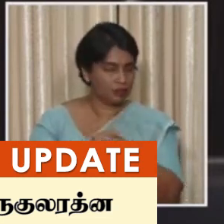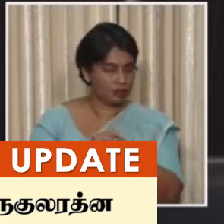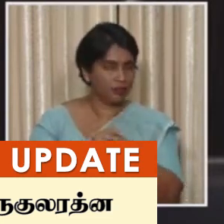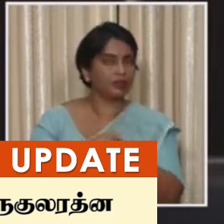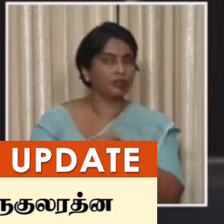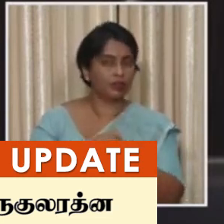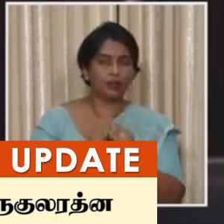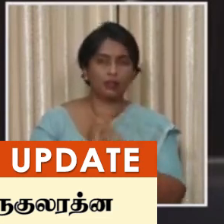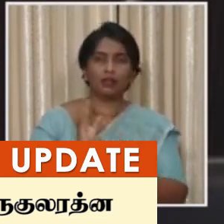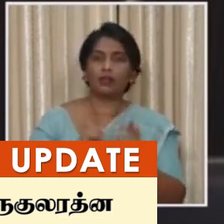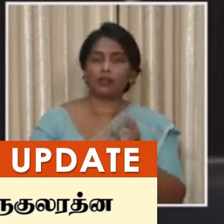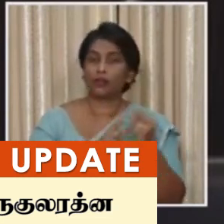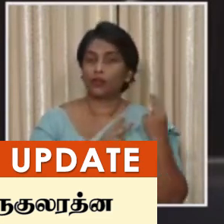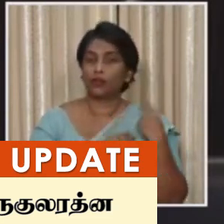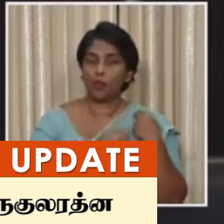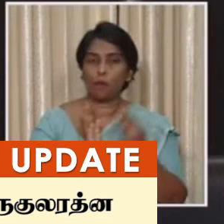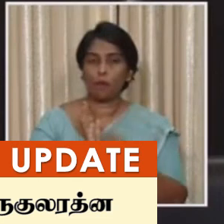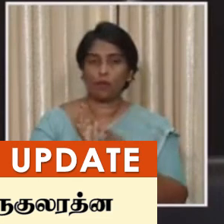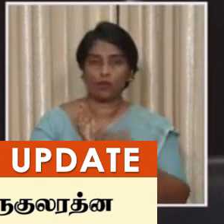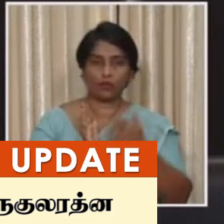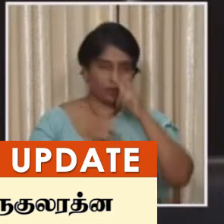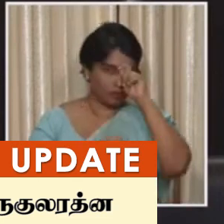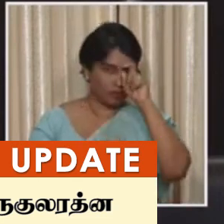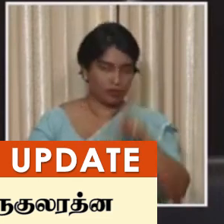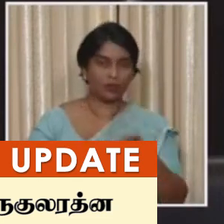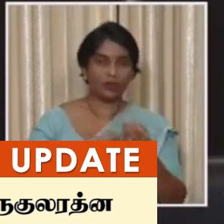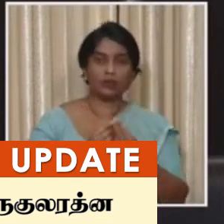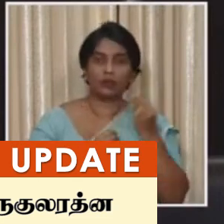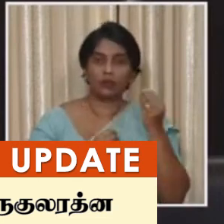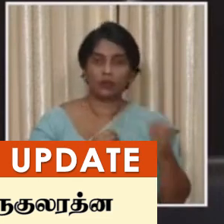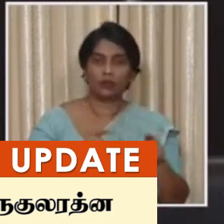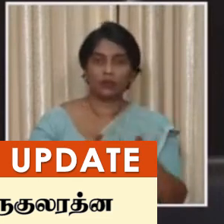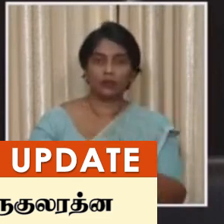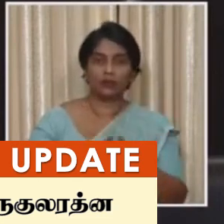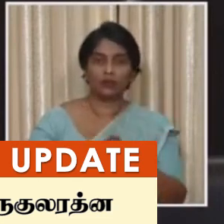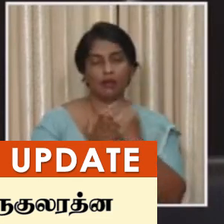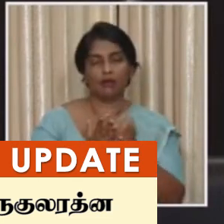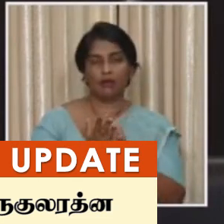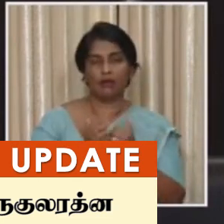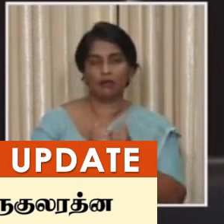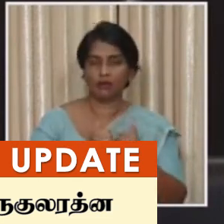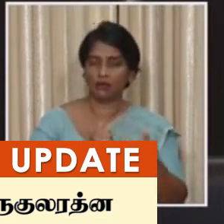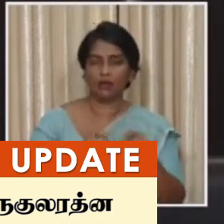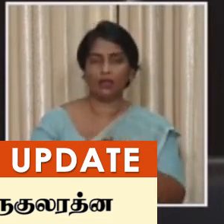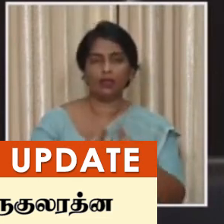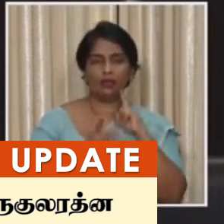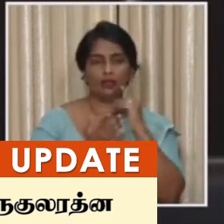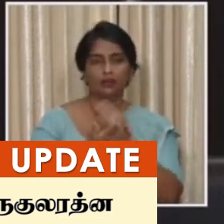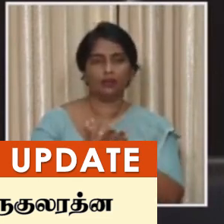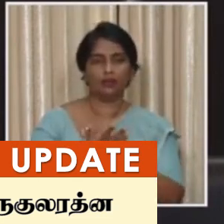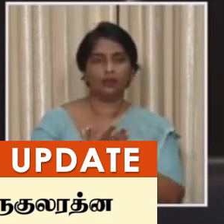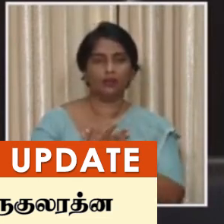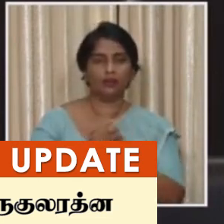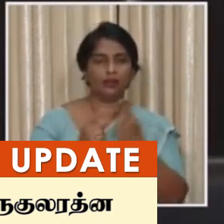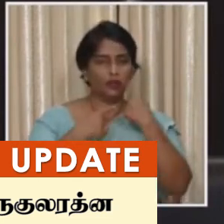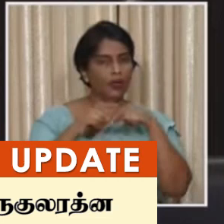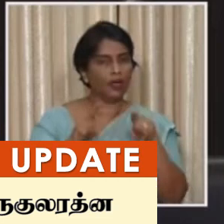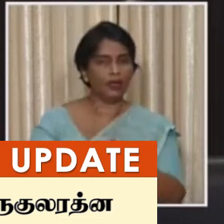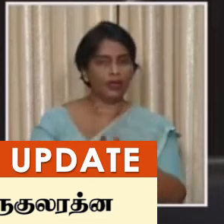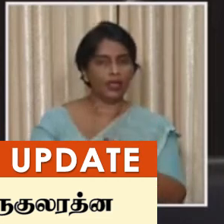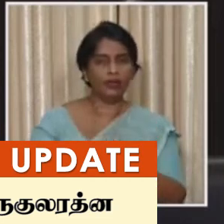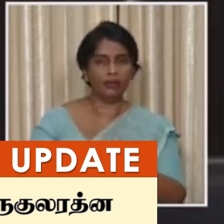சிவலிங்கம் ஐயாவுக்கு கொடுத்து அவருக்கான கௌரவத்தை வழங்கினார் அவரது விசுவாசம் அதாவது தலைமைத்துவ விசுவாசத்துக்கு